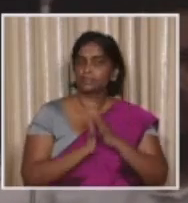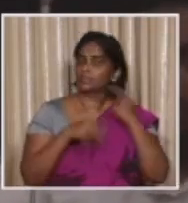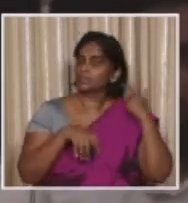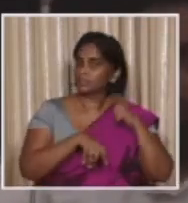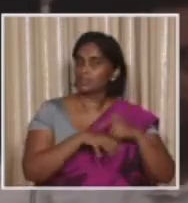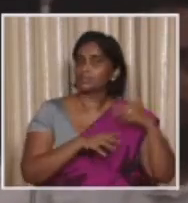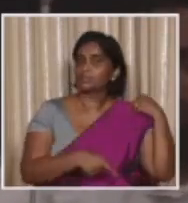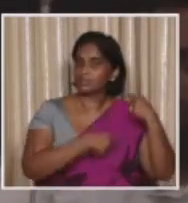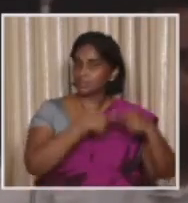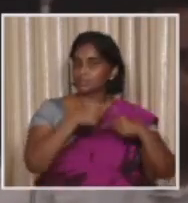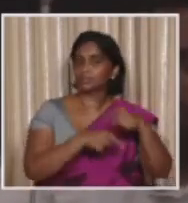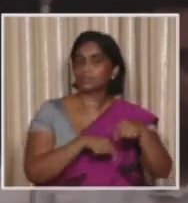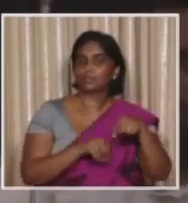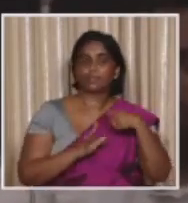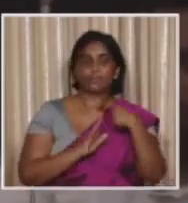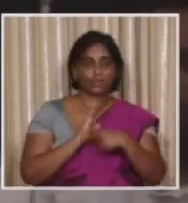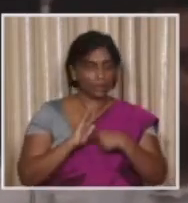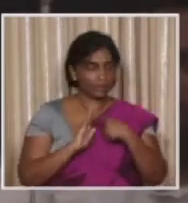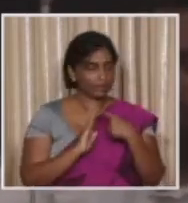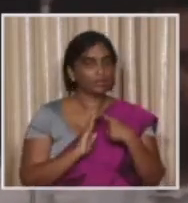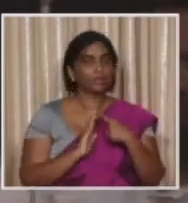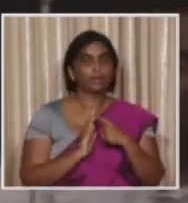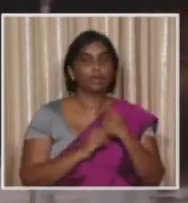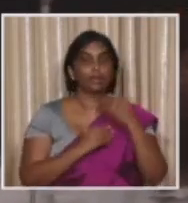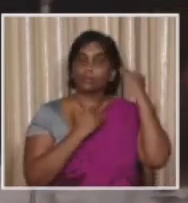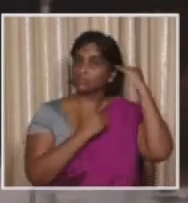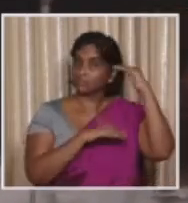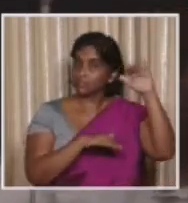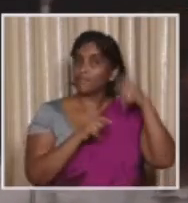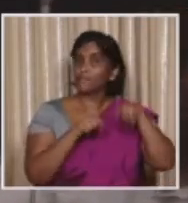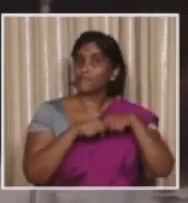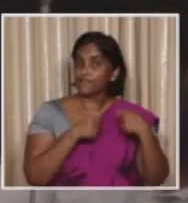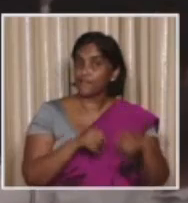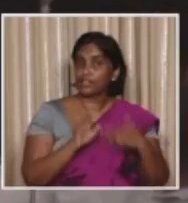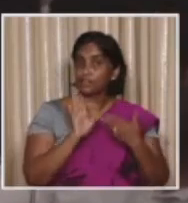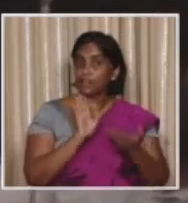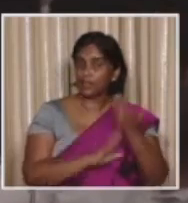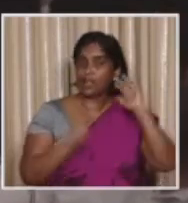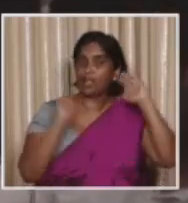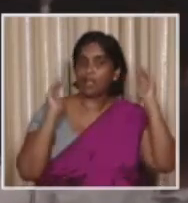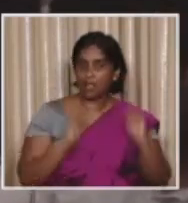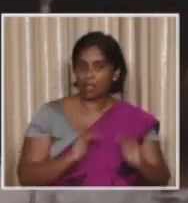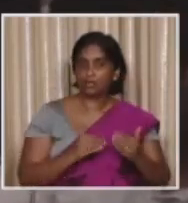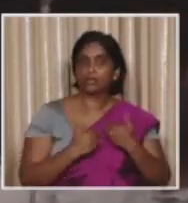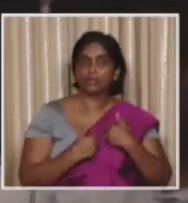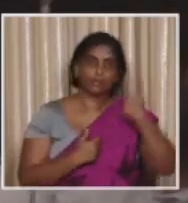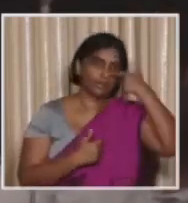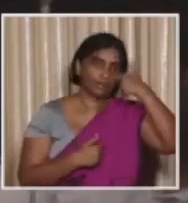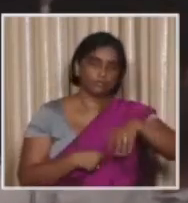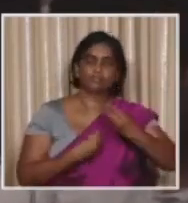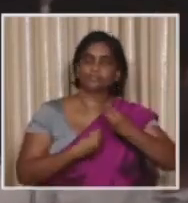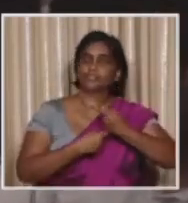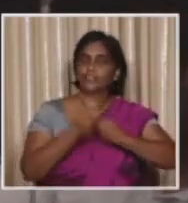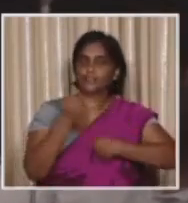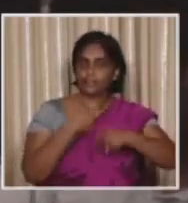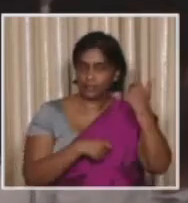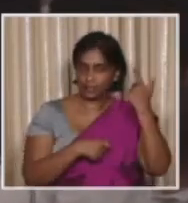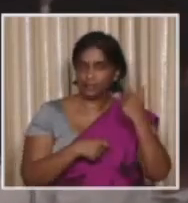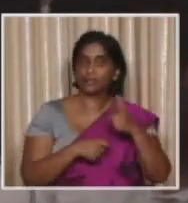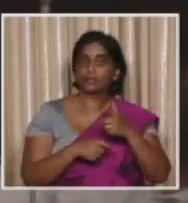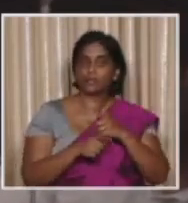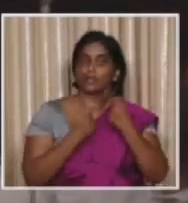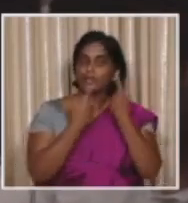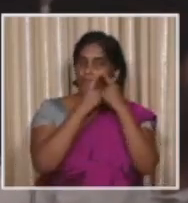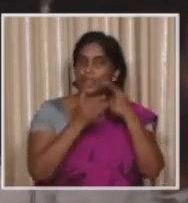තිස්සේ මේ රටේ ආනයන වියදමට වැඩිය අඩුවෙන් අපි ඉන්ධන ටික වික්කා. ඒක